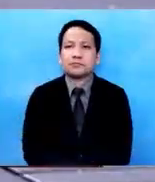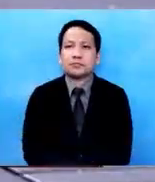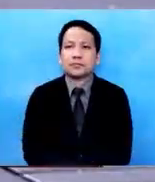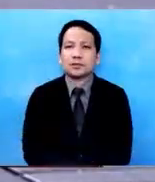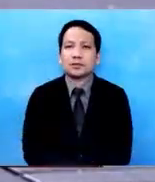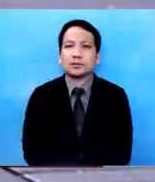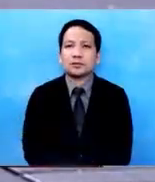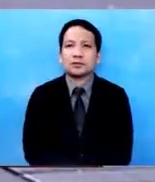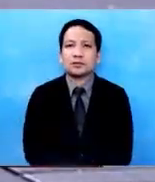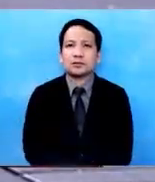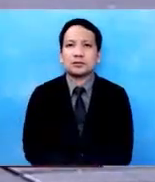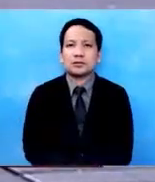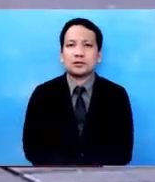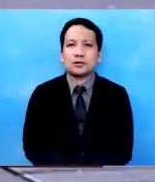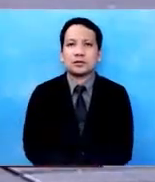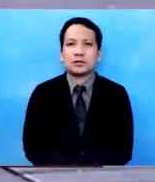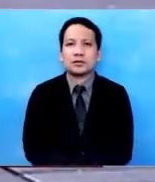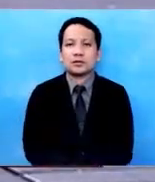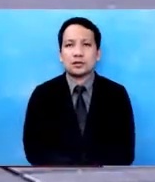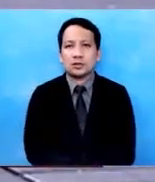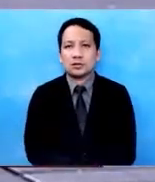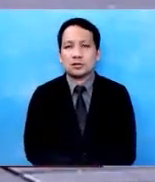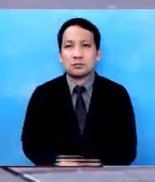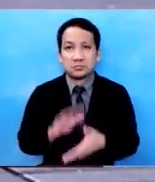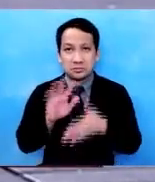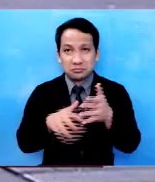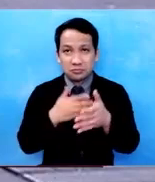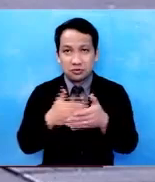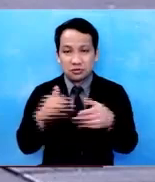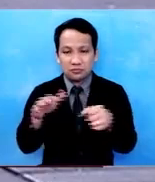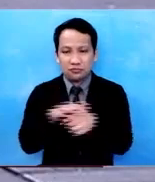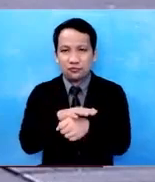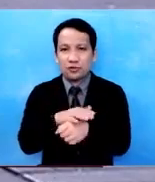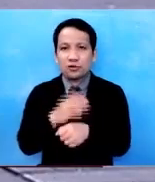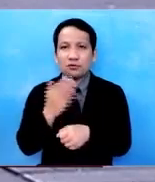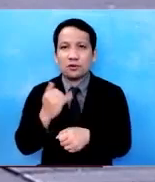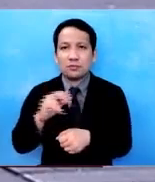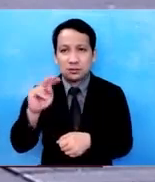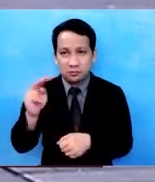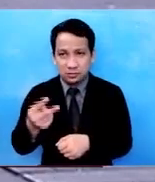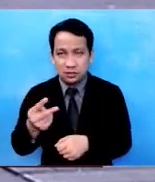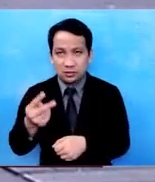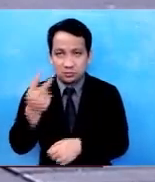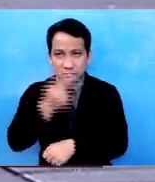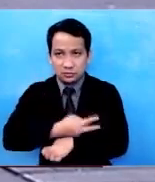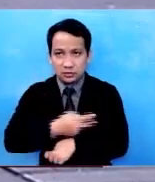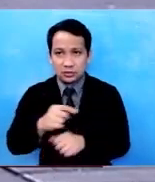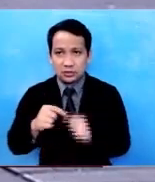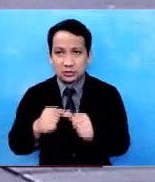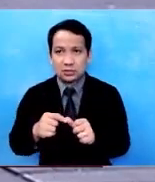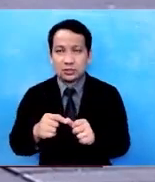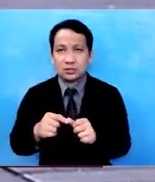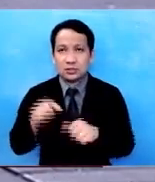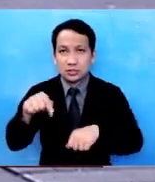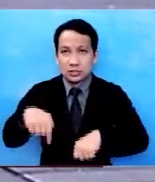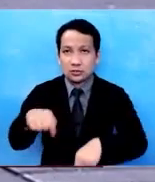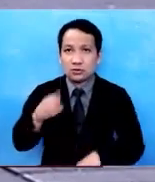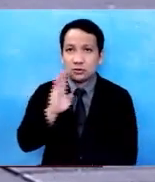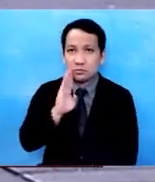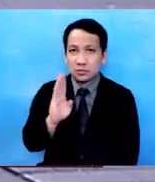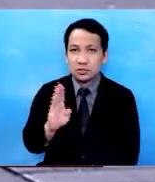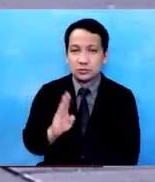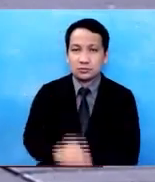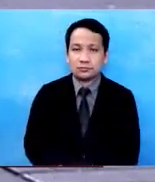May anag impuno ang schedule ni Pangulong Bongbong Marcos sa kanyang ikalawang araw dito sa Brussels, Belgium.